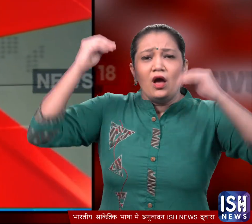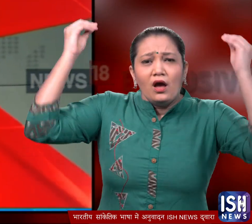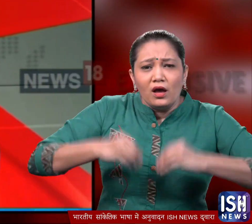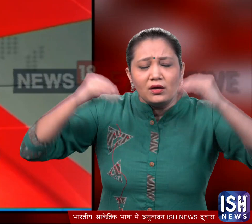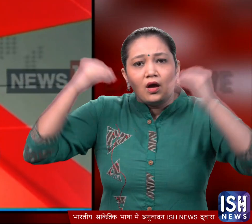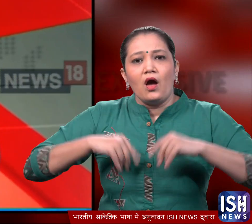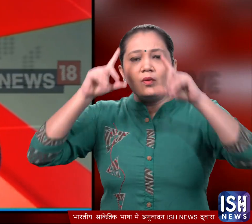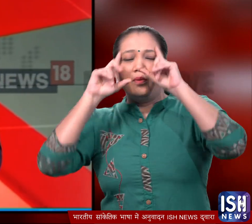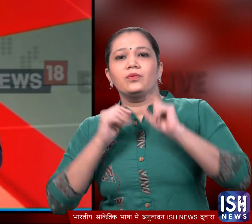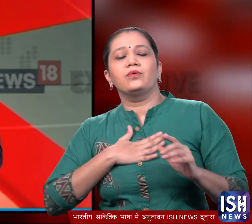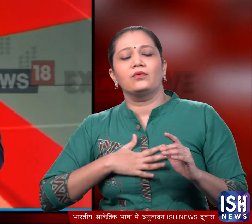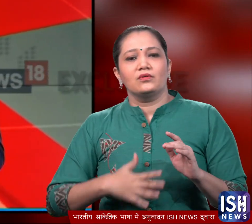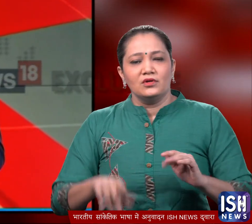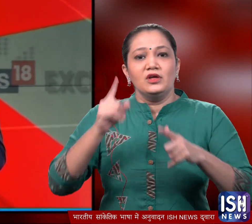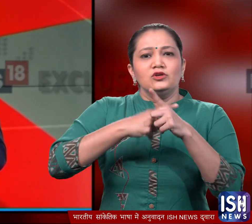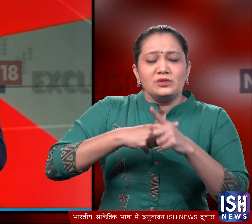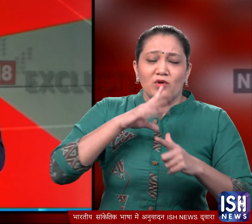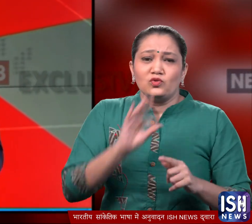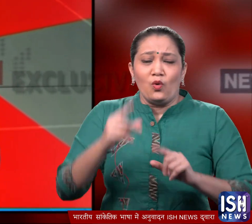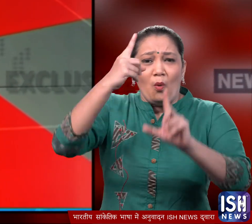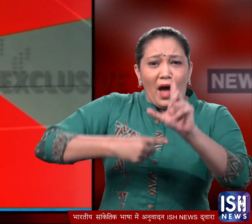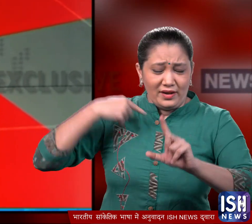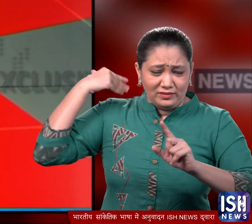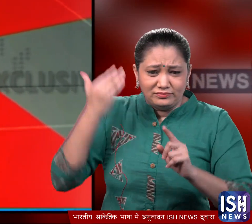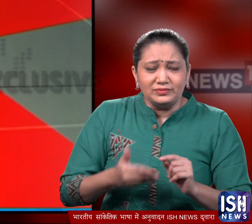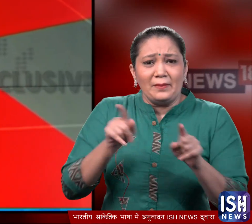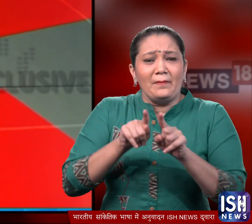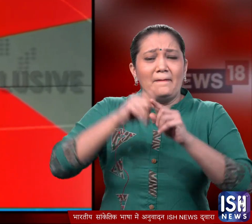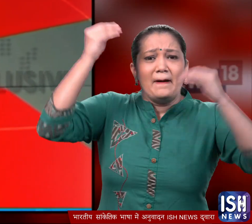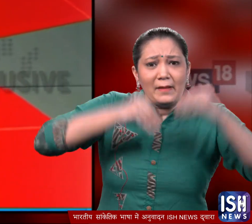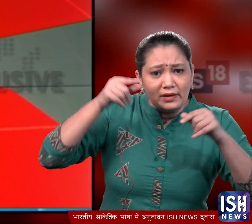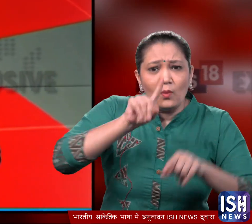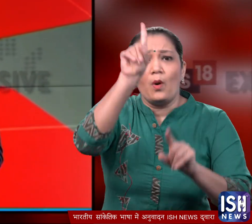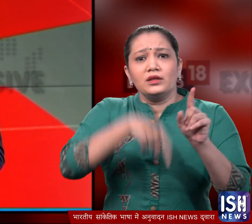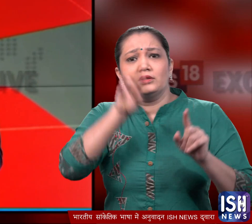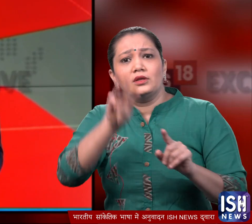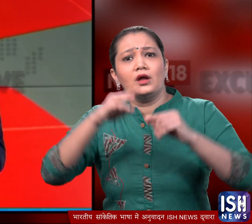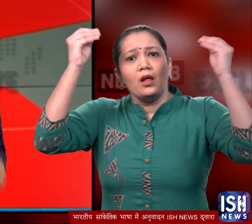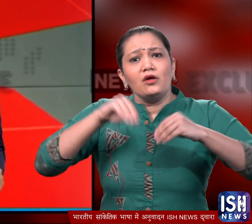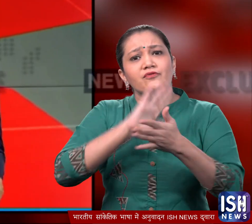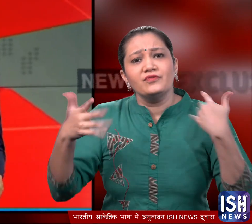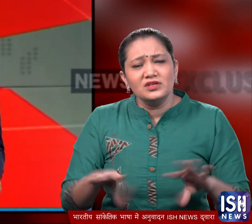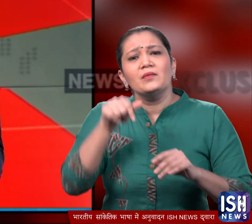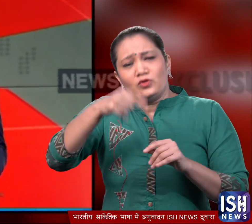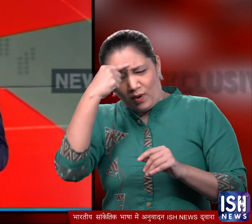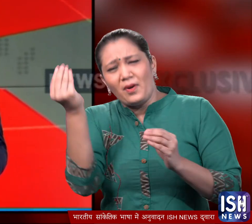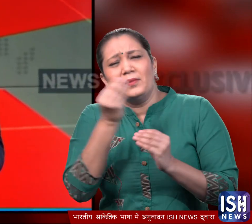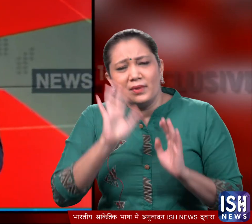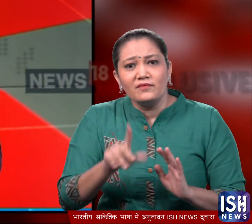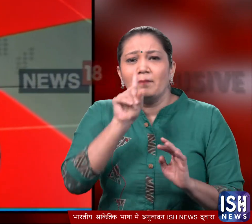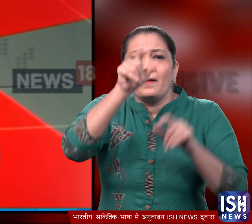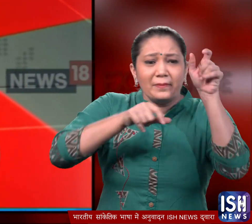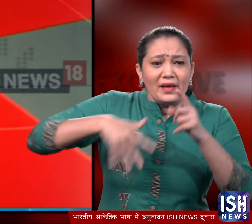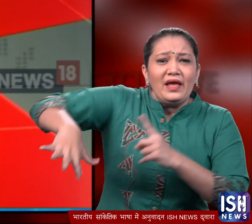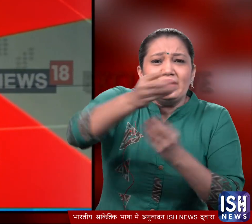से राहत बरस रही है और जैसलमेर में पूरे साल जितनी बारिश होती है उसका 1/3 पानी अब तक बरस चुका है, जिससे थोड़ी परेशानी तो है, लेकिन बूंद